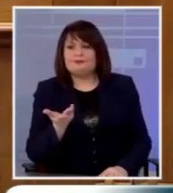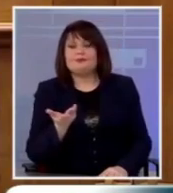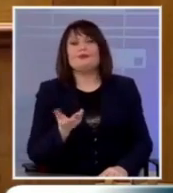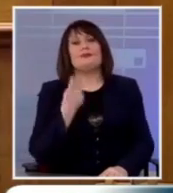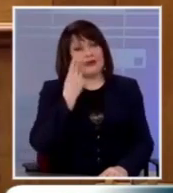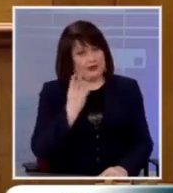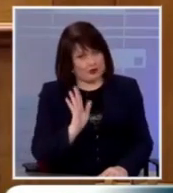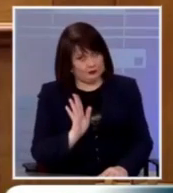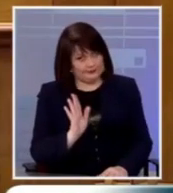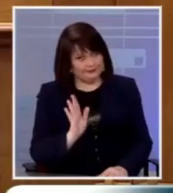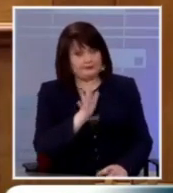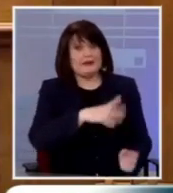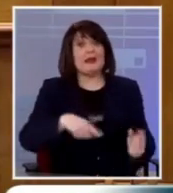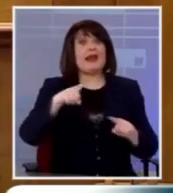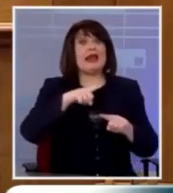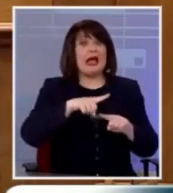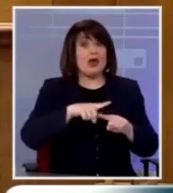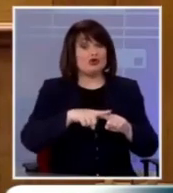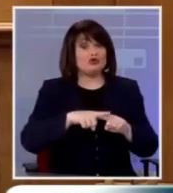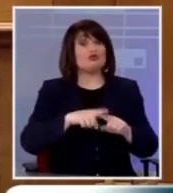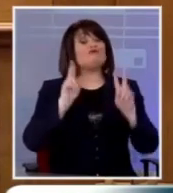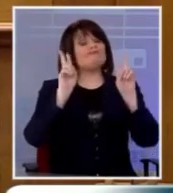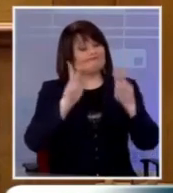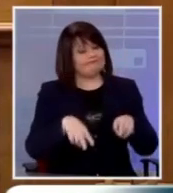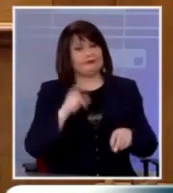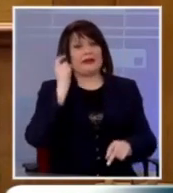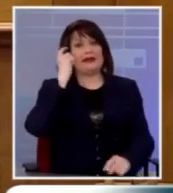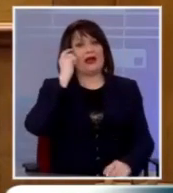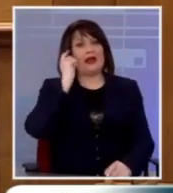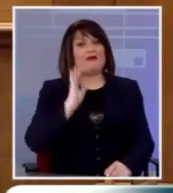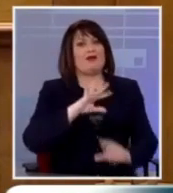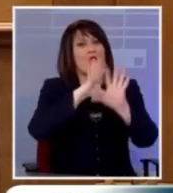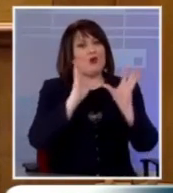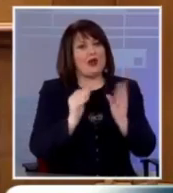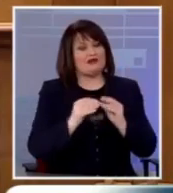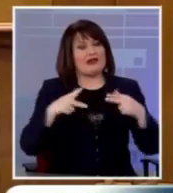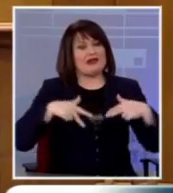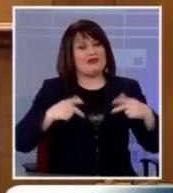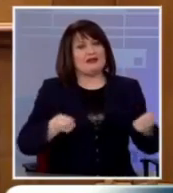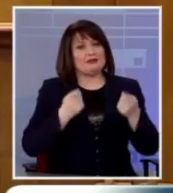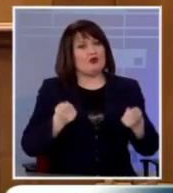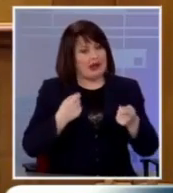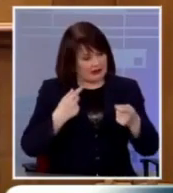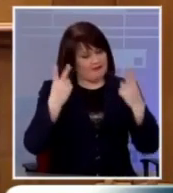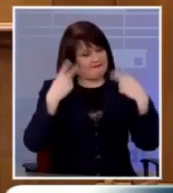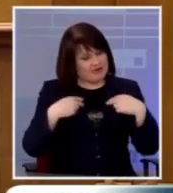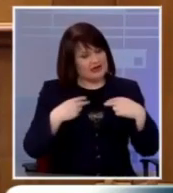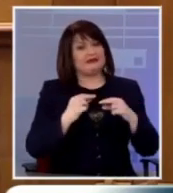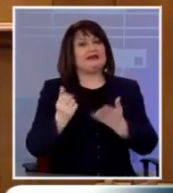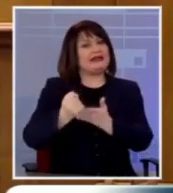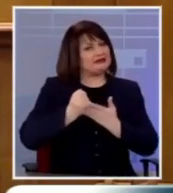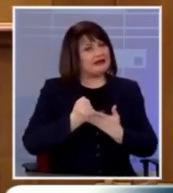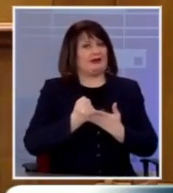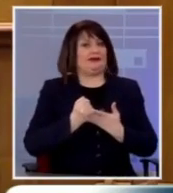Κοιτάξτε, ο λαός αναγνωρίζει. Ο λαός αναγνωρίζει όλα αυτά που κάνει η κυβέρνηση τις πρώτες μέρες και